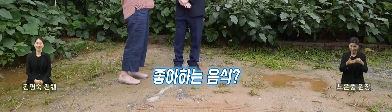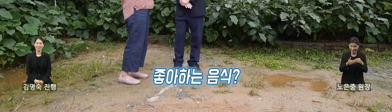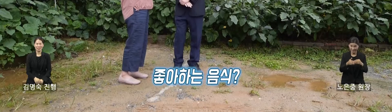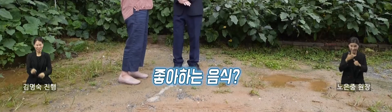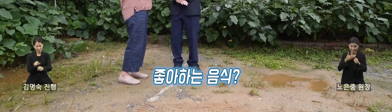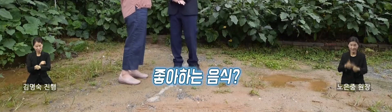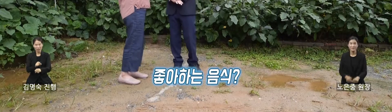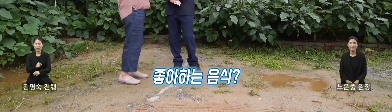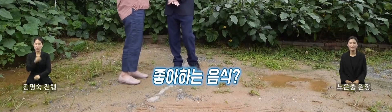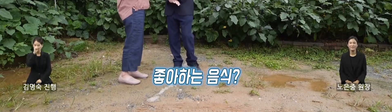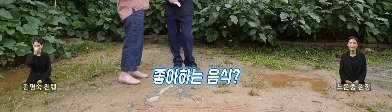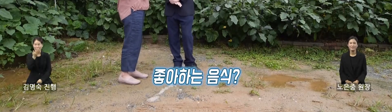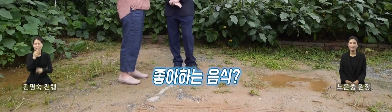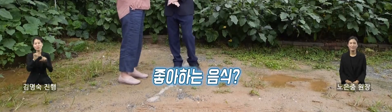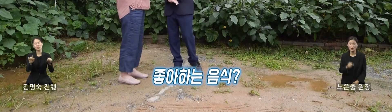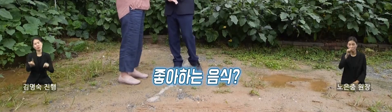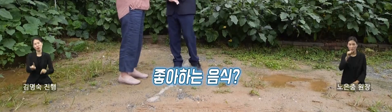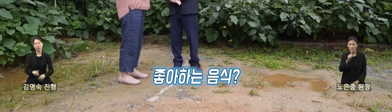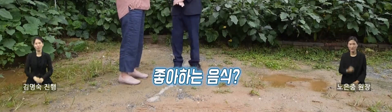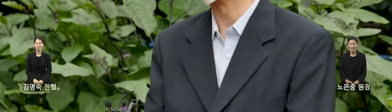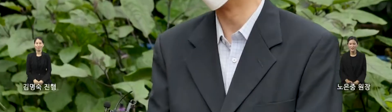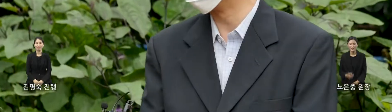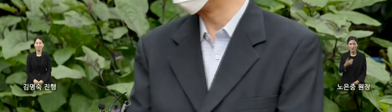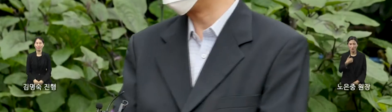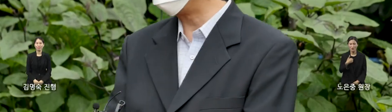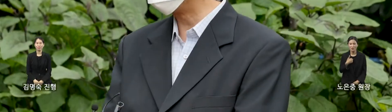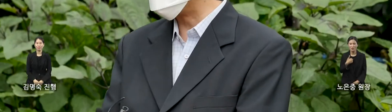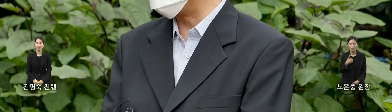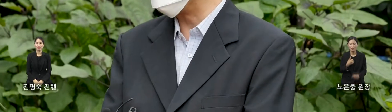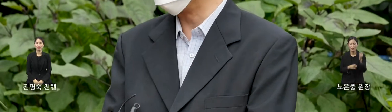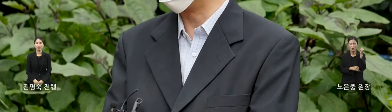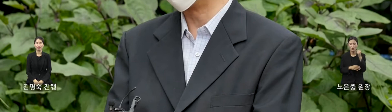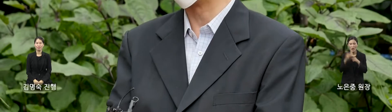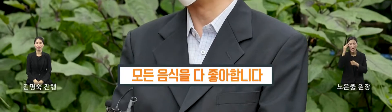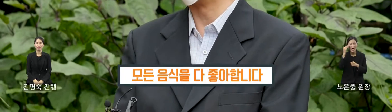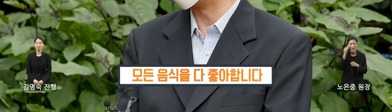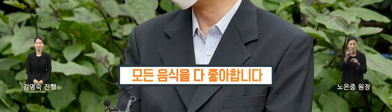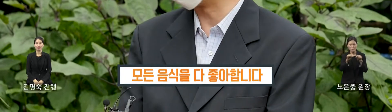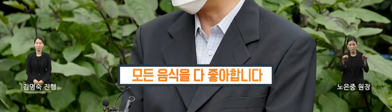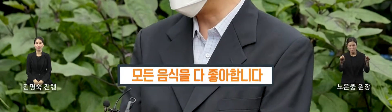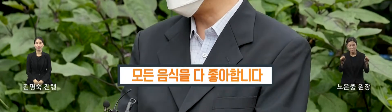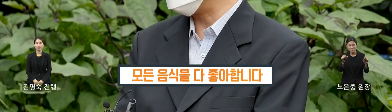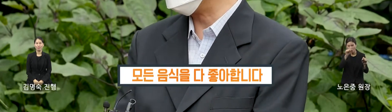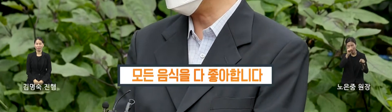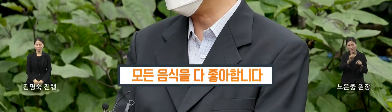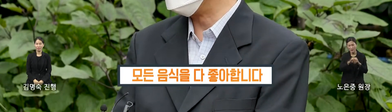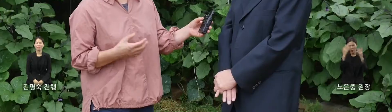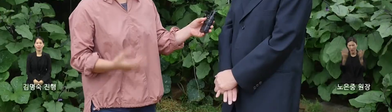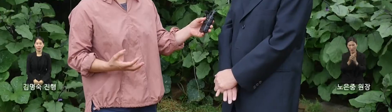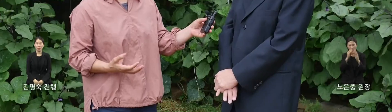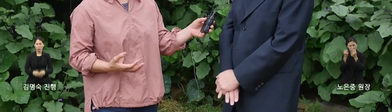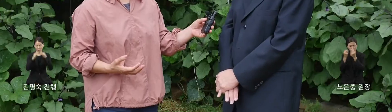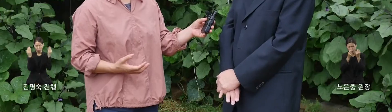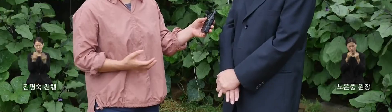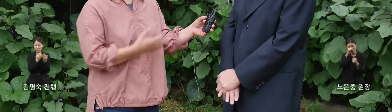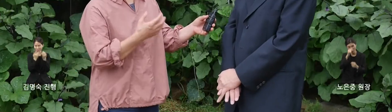특별히 뭐 원장님 좋아하시는 음식 있으세요? 저는 기본적으로 한식을 좋아하고요. 뭐 모든 음식 다 좋아합니다. 저는. 아, 모든